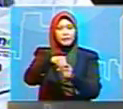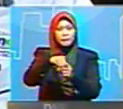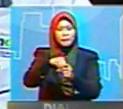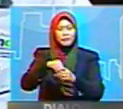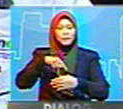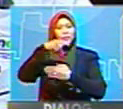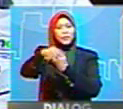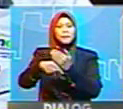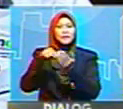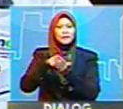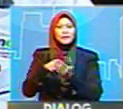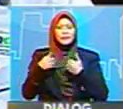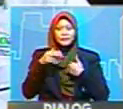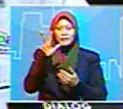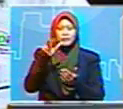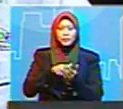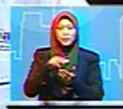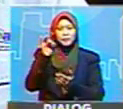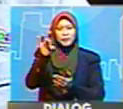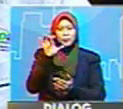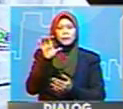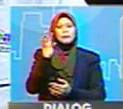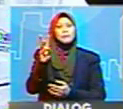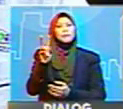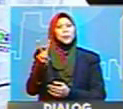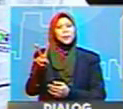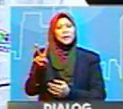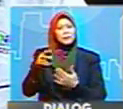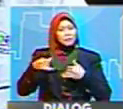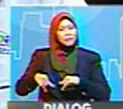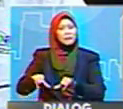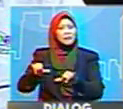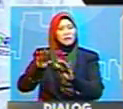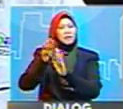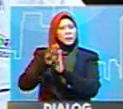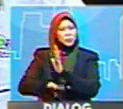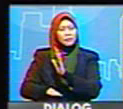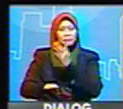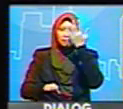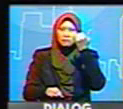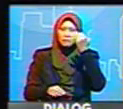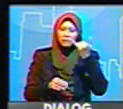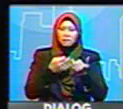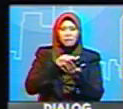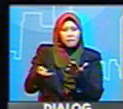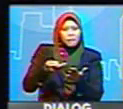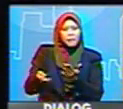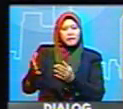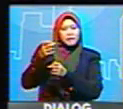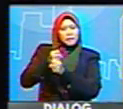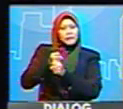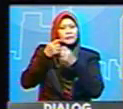program ini adalah sebanyak 3862 masih lagi rendah daripada apa puncya kalau ia gagal mencapai